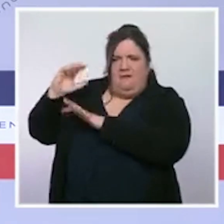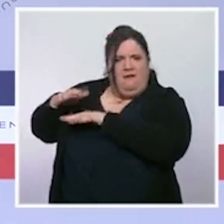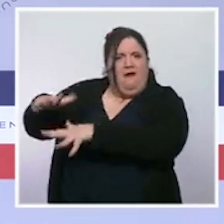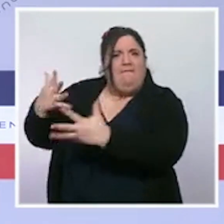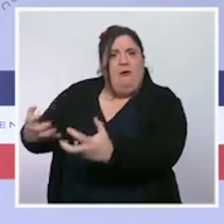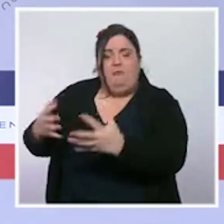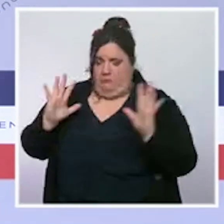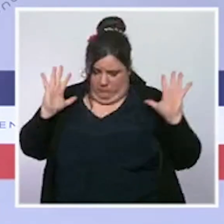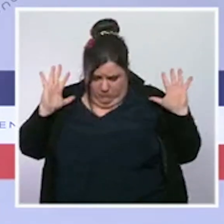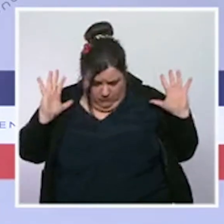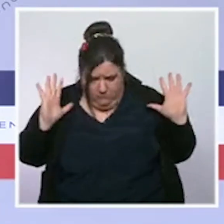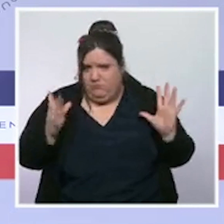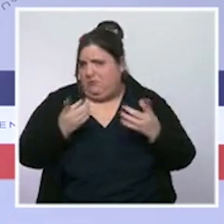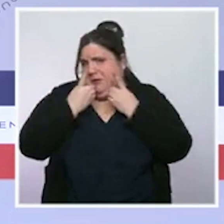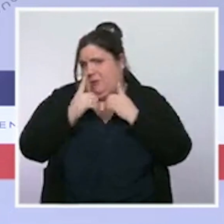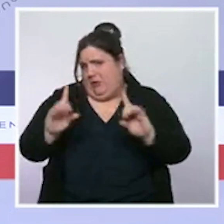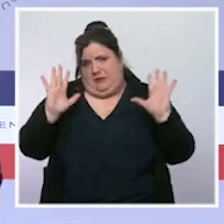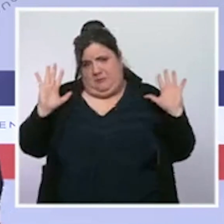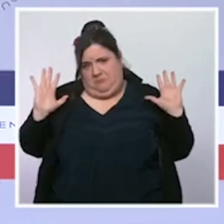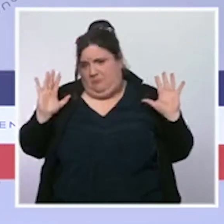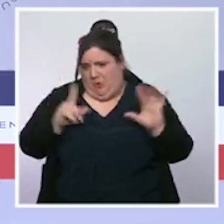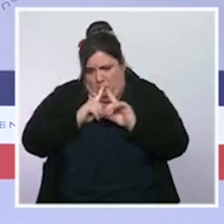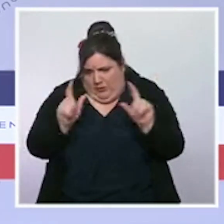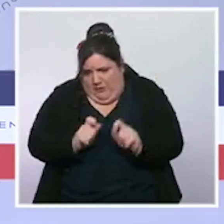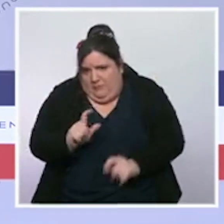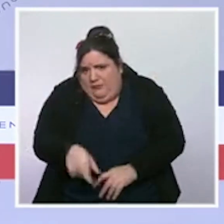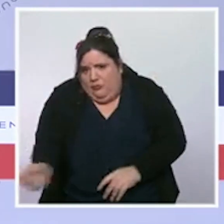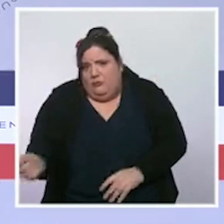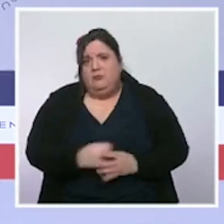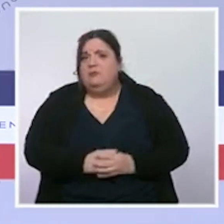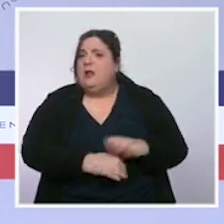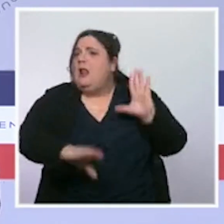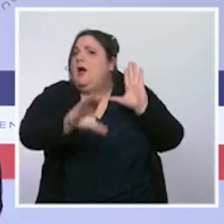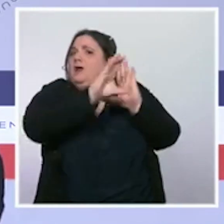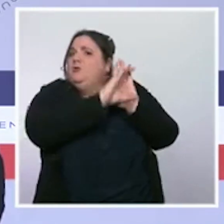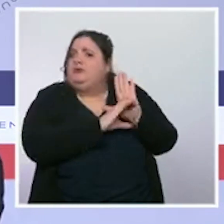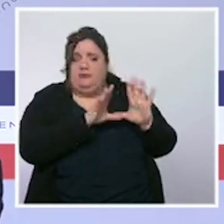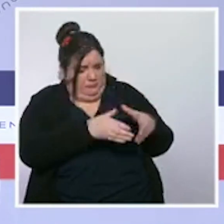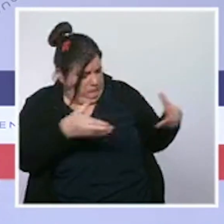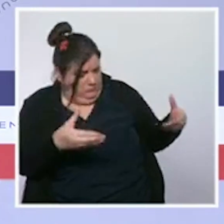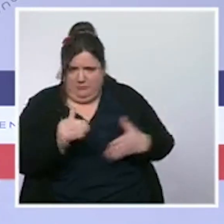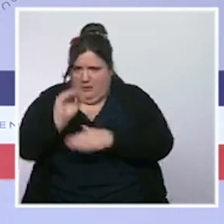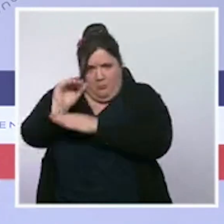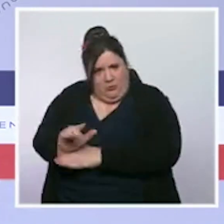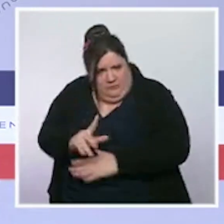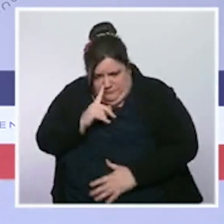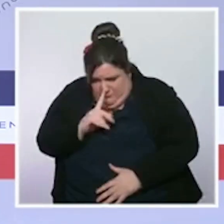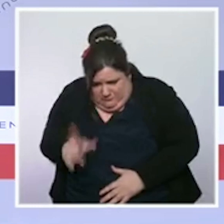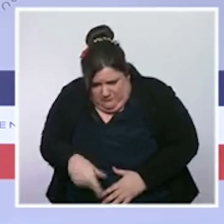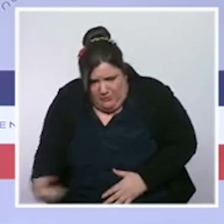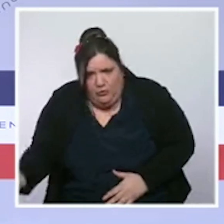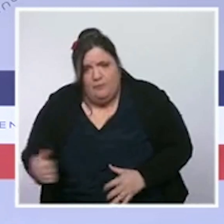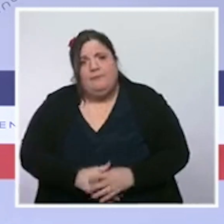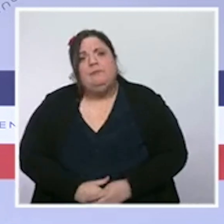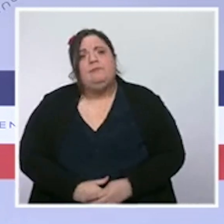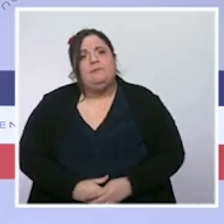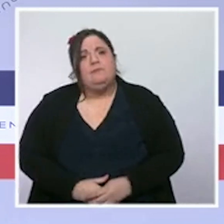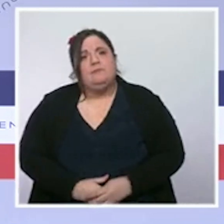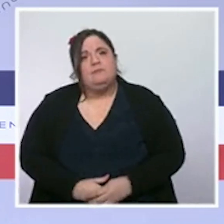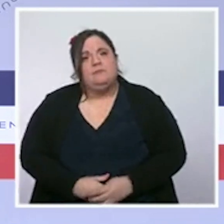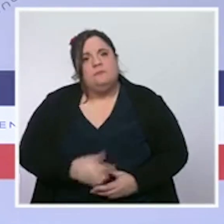démocratique que nous respectons bien entendu. C'est d'ailleurs un temps qui est protégé par la Constitution. Et parce que je connais ce sens des